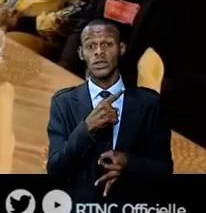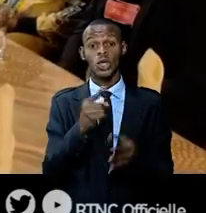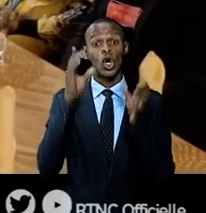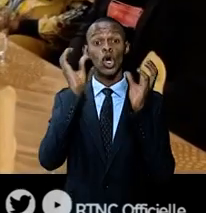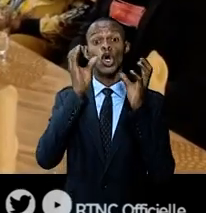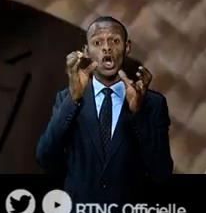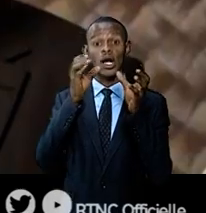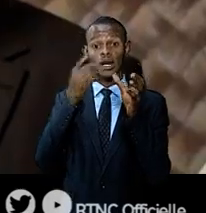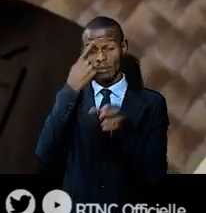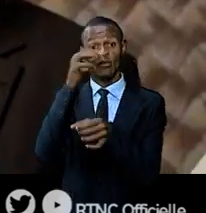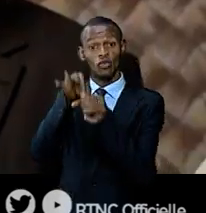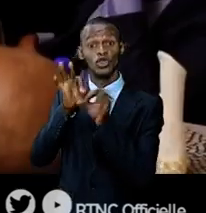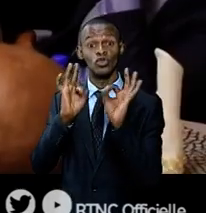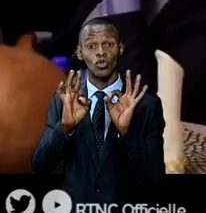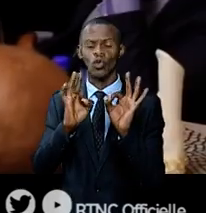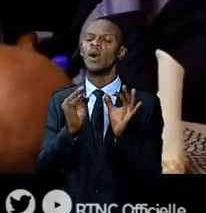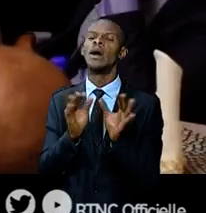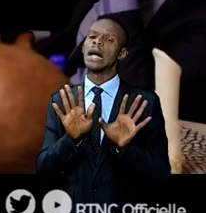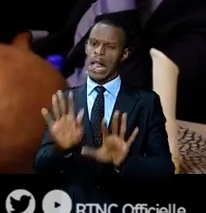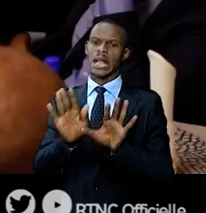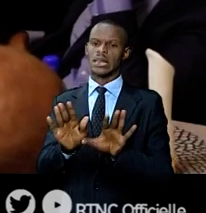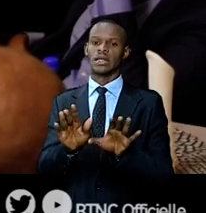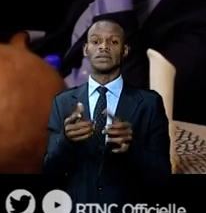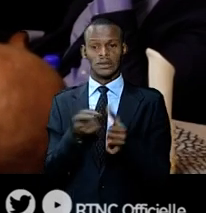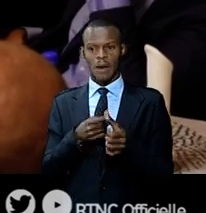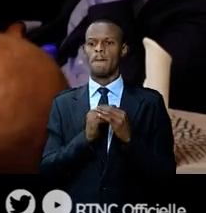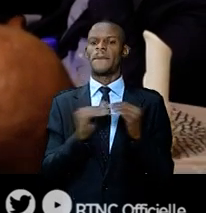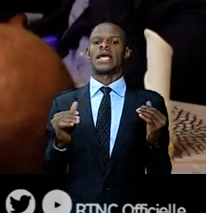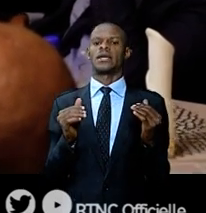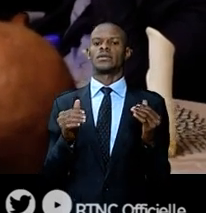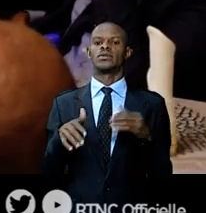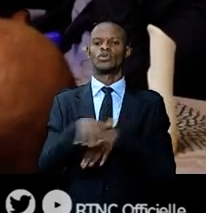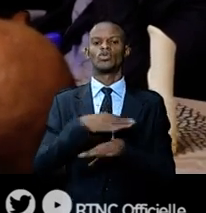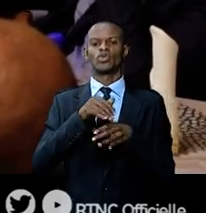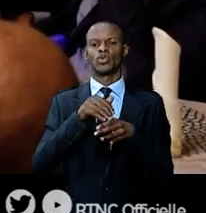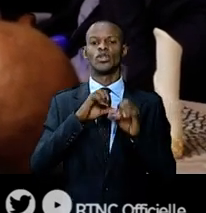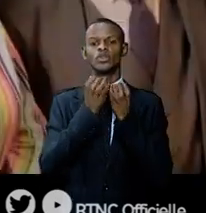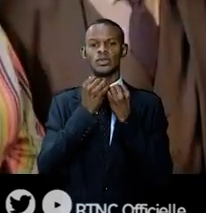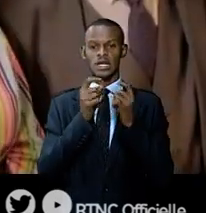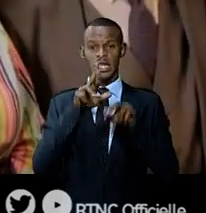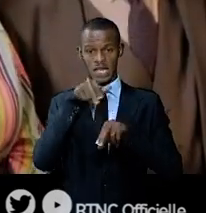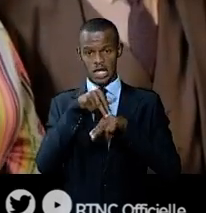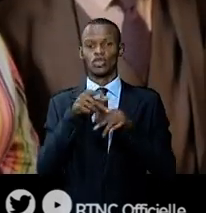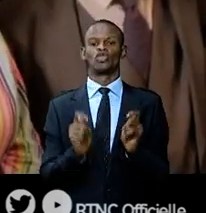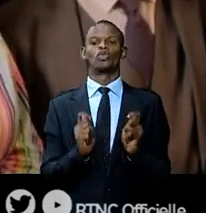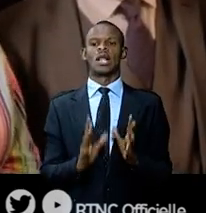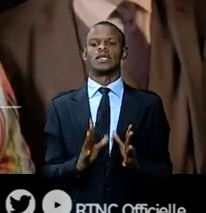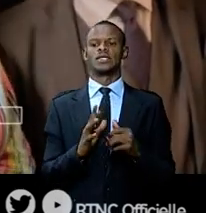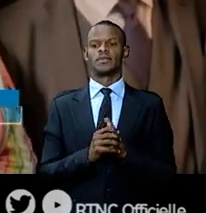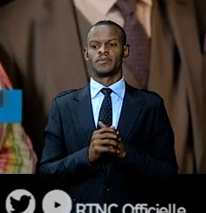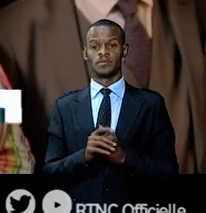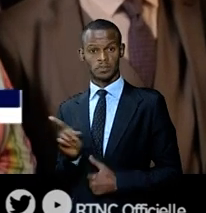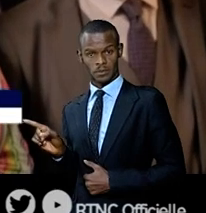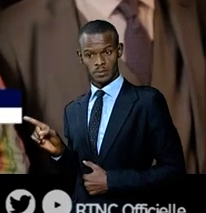en attendant que la paix revienne à la maison UNPC. Bon, ce qu'on peut retenir, d'abord saluer